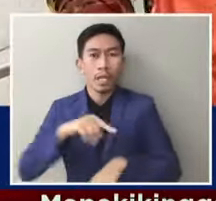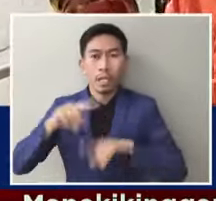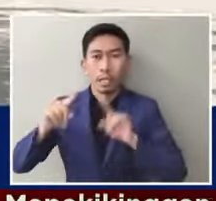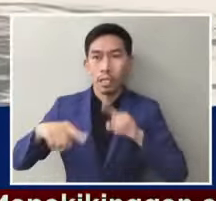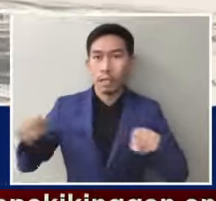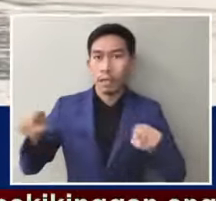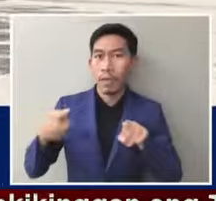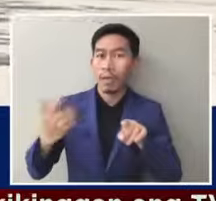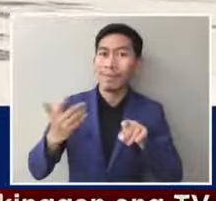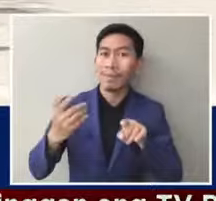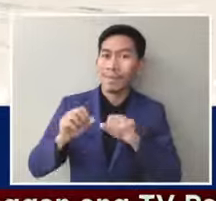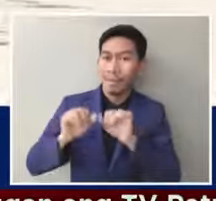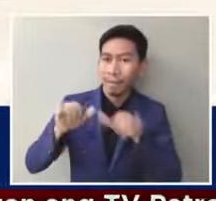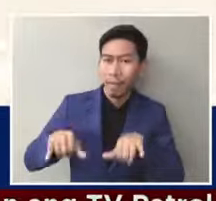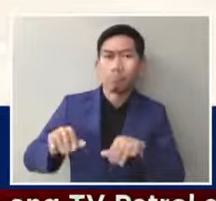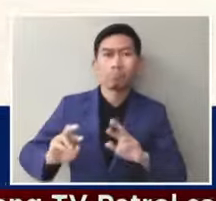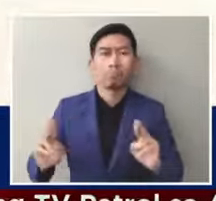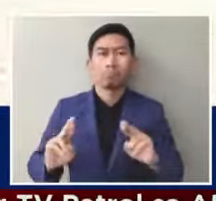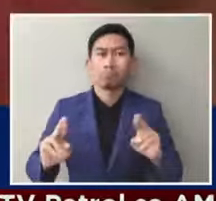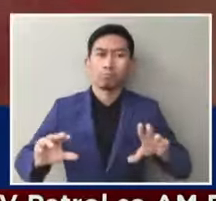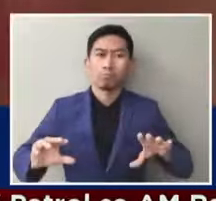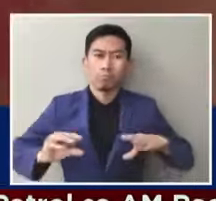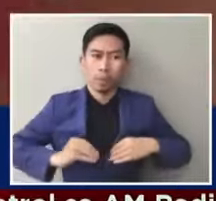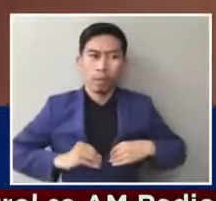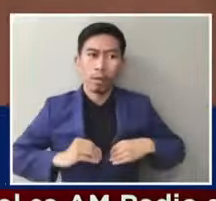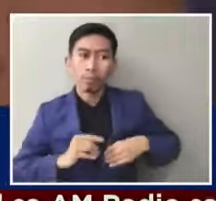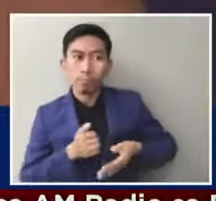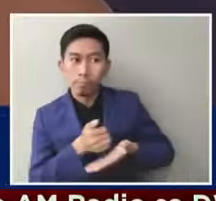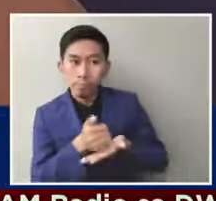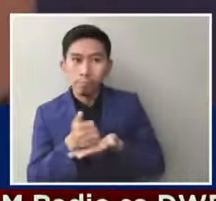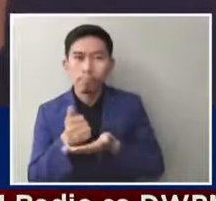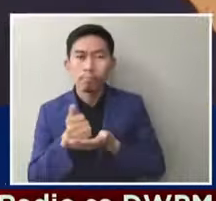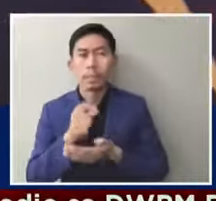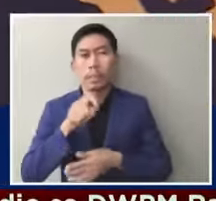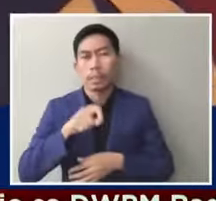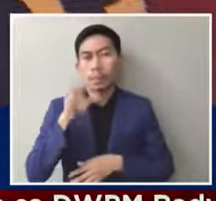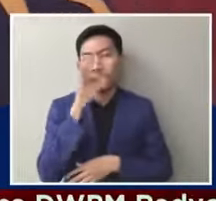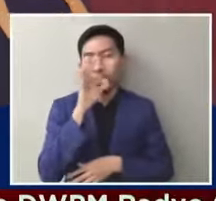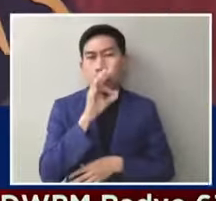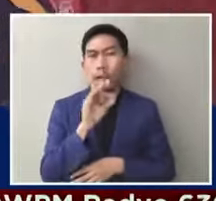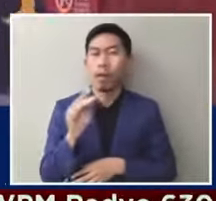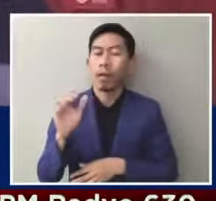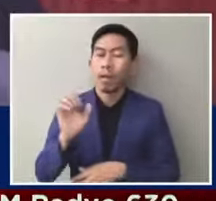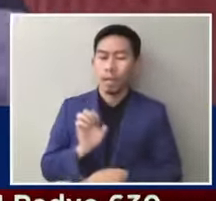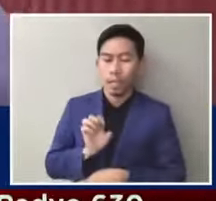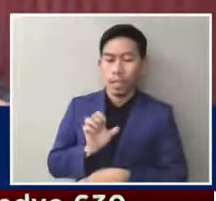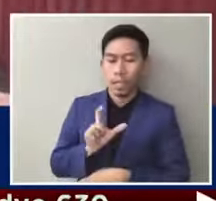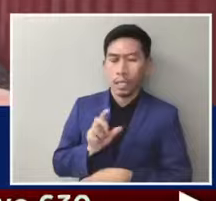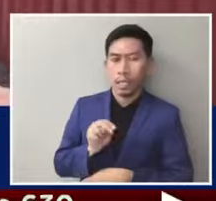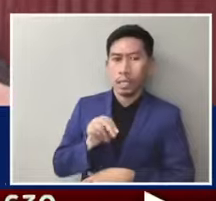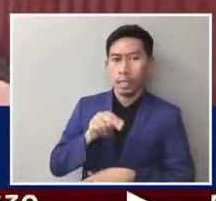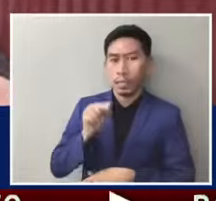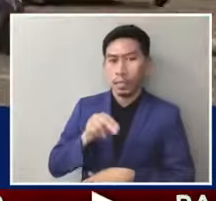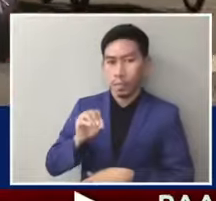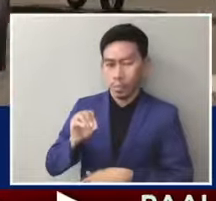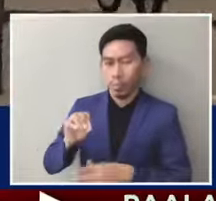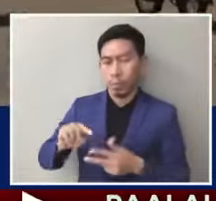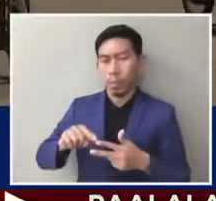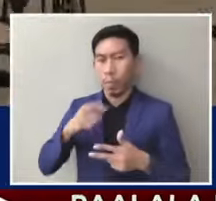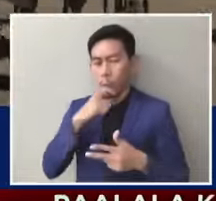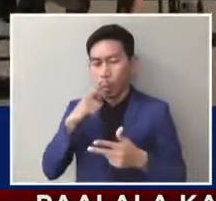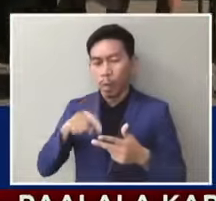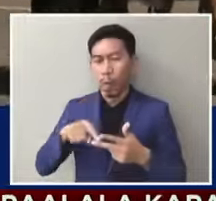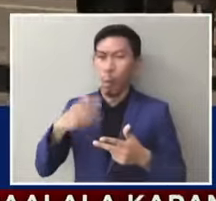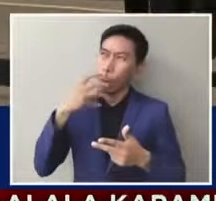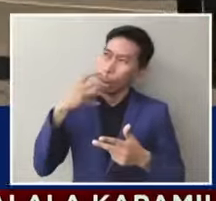sa pangangailangang medikal ng mga Pilipino. Inaasahang magtatagal ang El Nino, tagtuyot at mainit na panahon